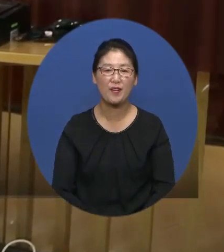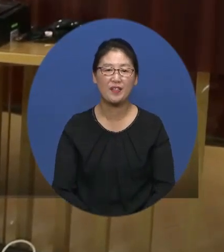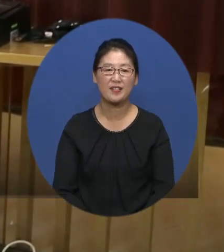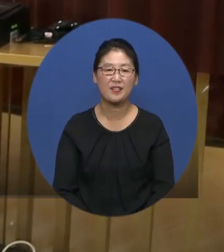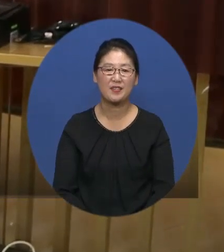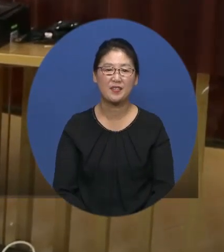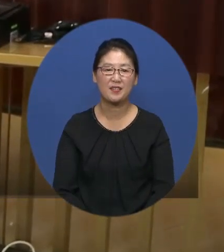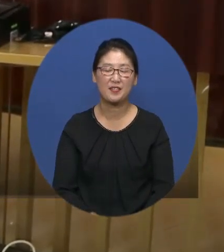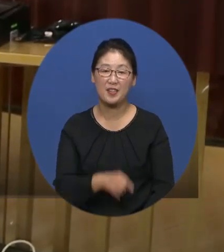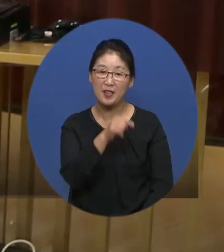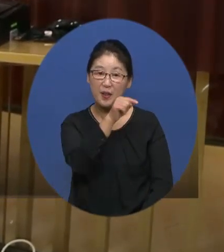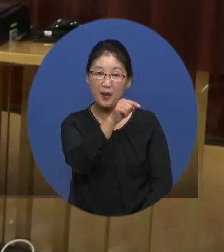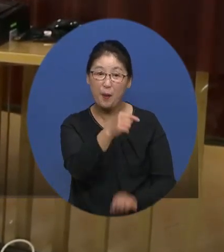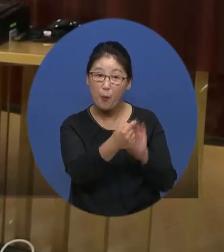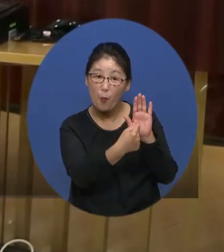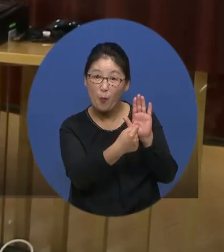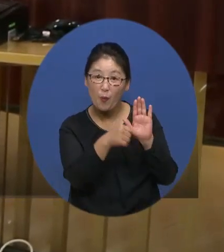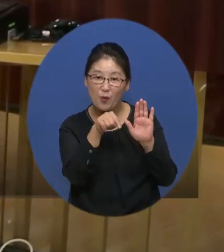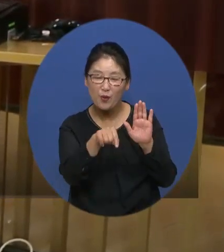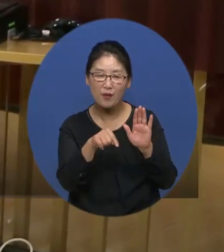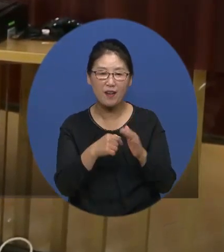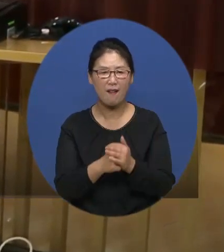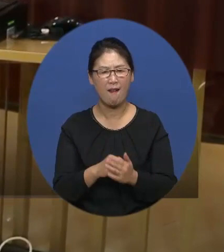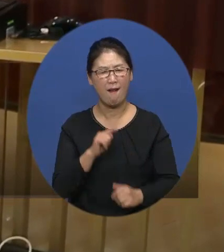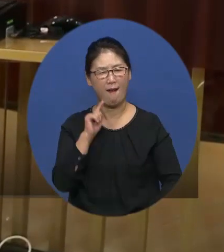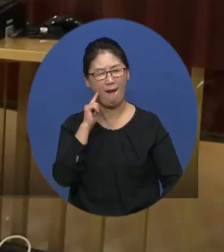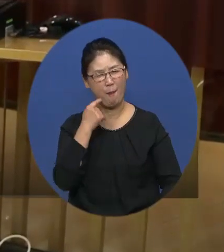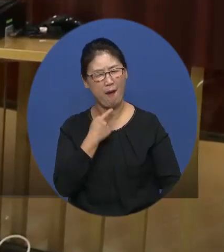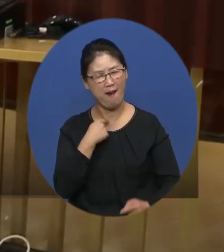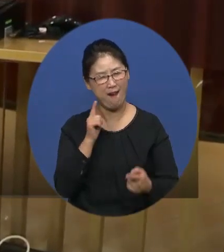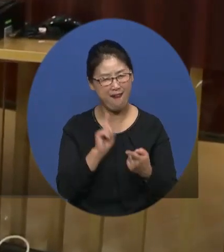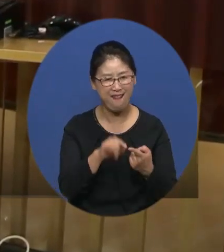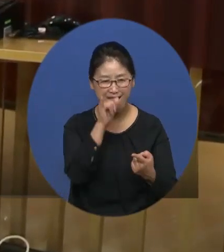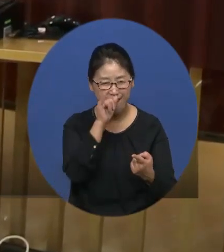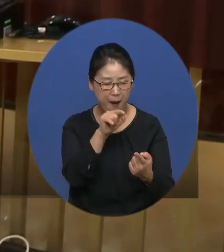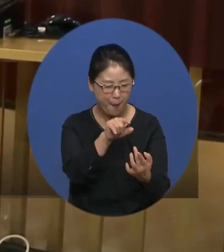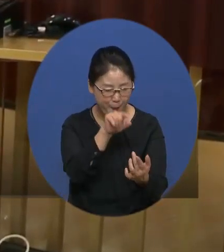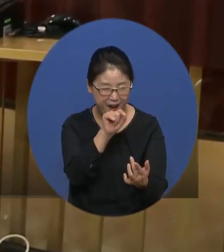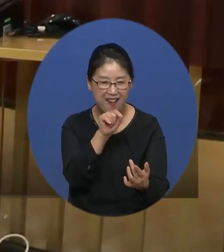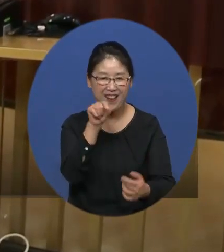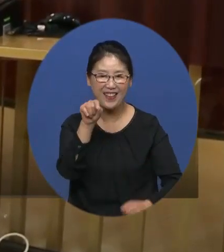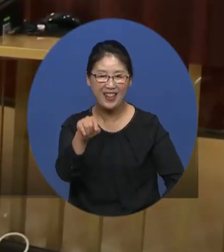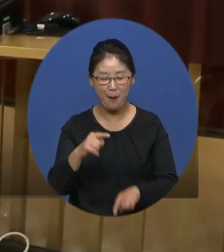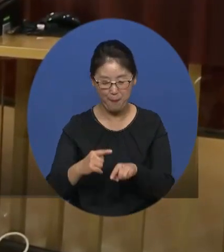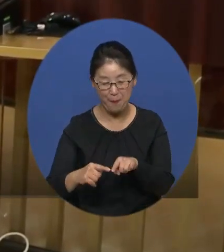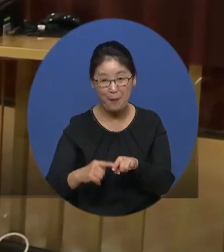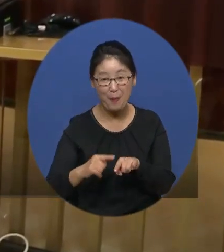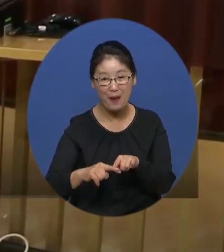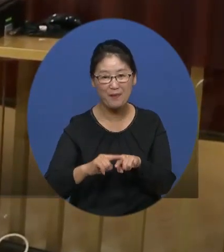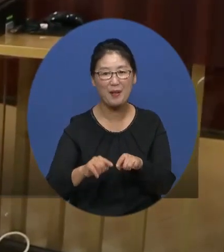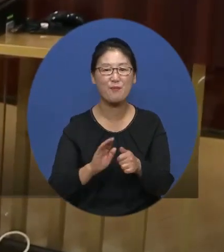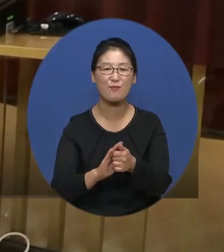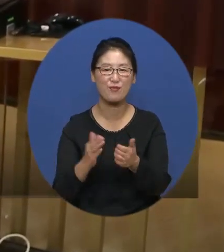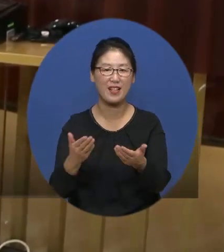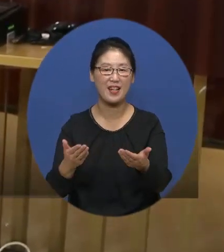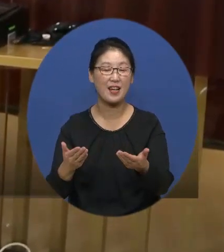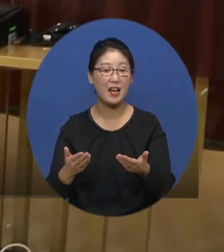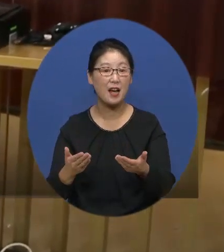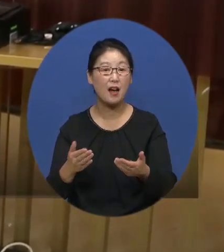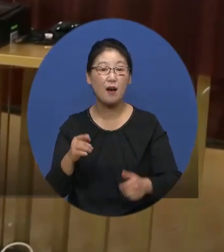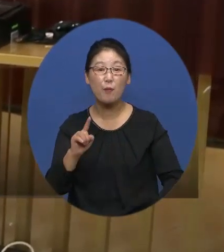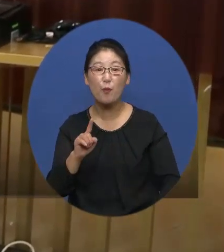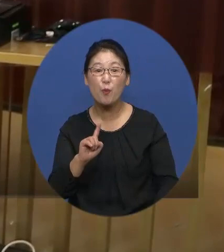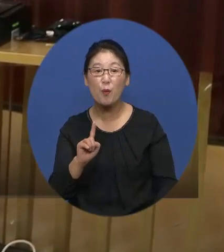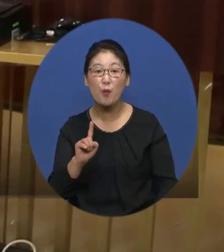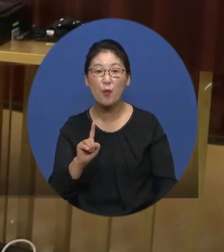여기 걸려있는 네일 중에 이게 이뻐가지고 골라가지고 지금 이 네일 받으려고요. 어떤 네일인지 보여주실 수